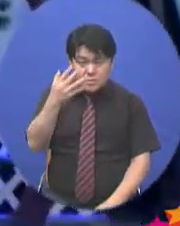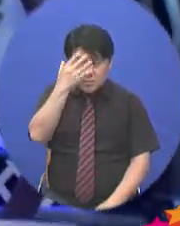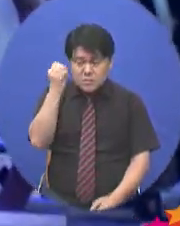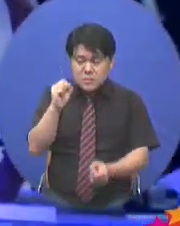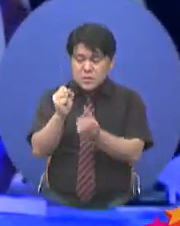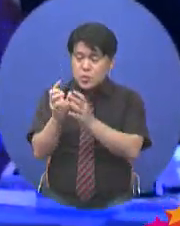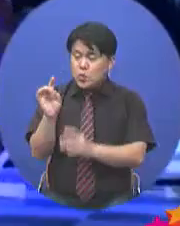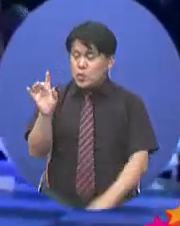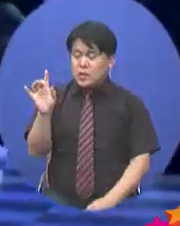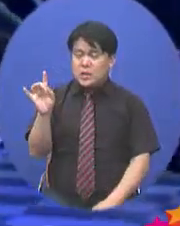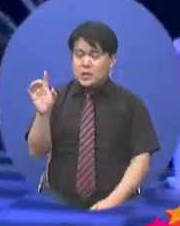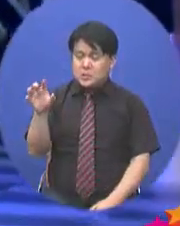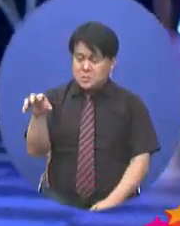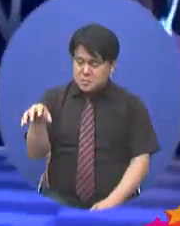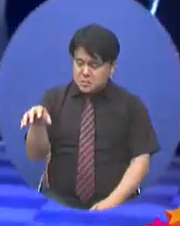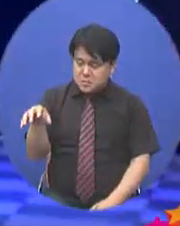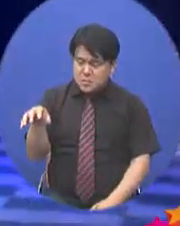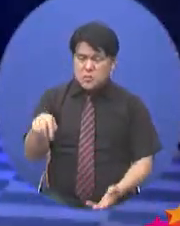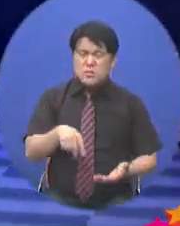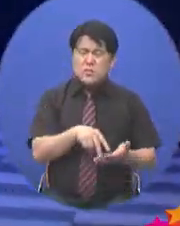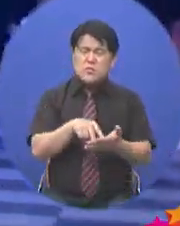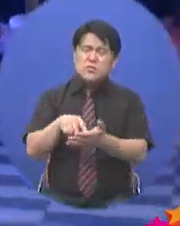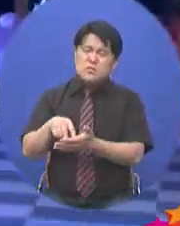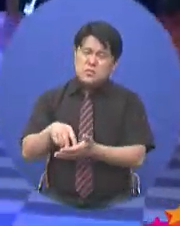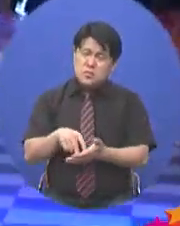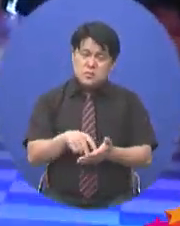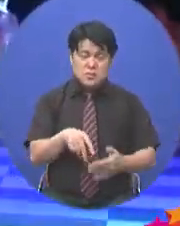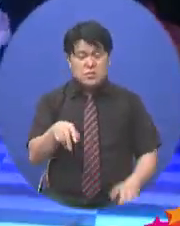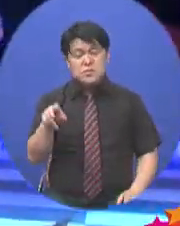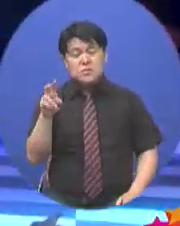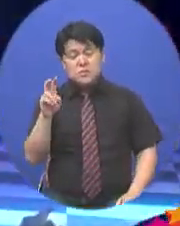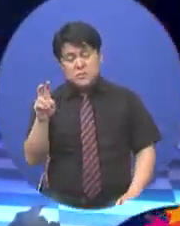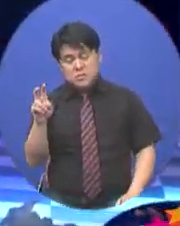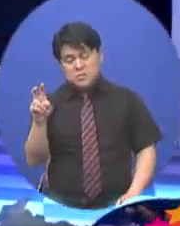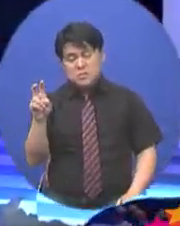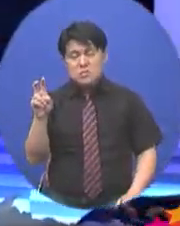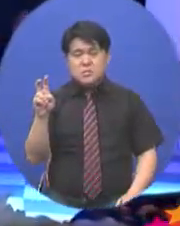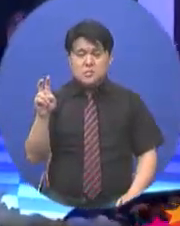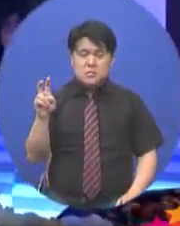외로운 할미 있고